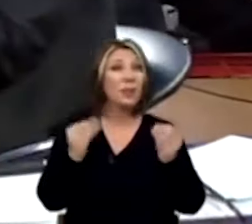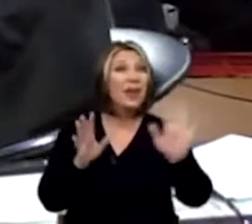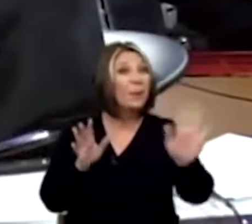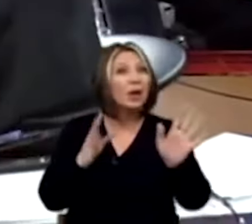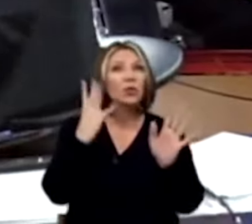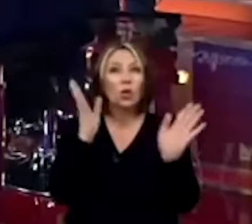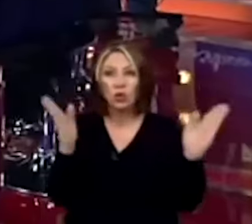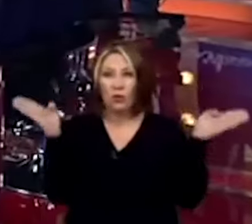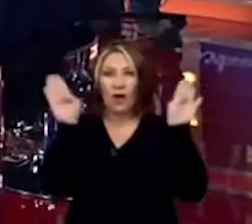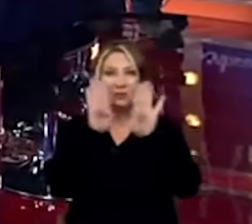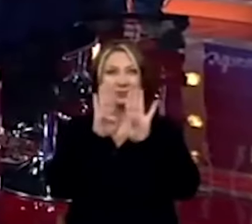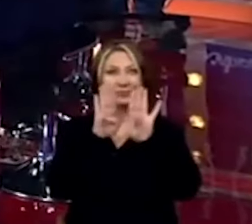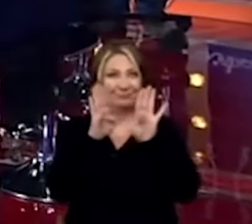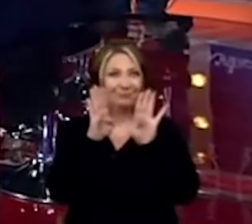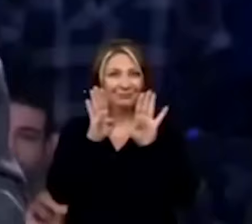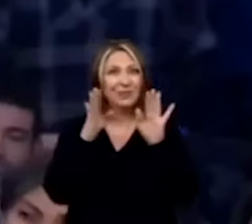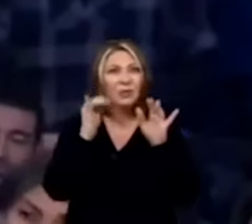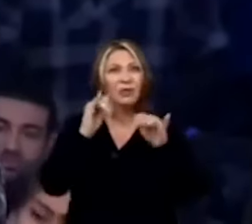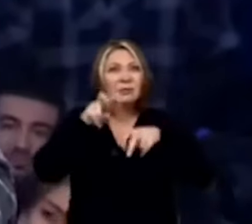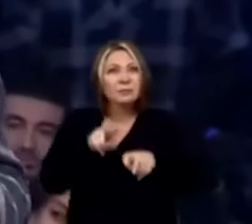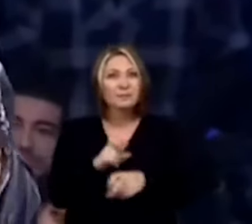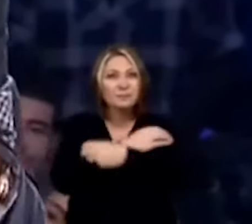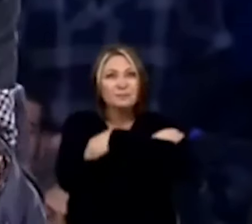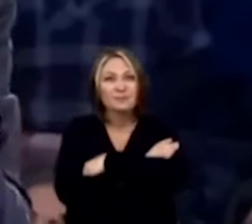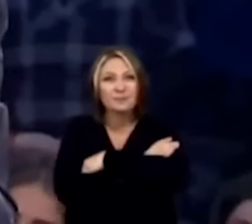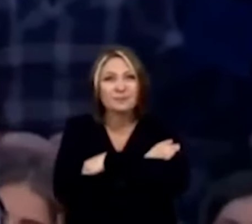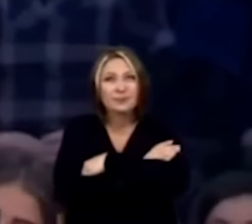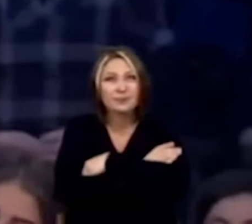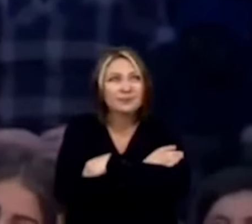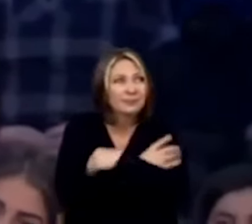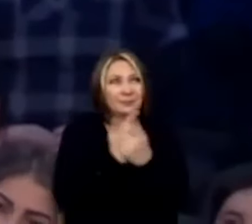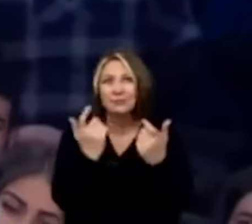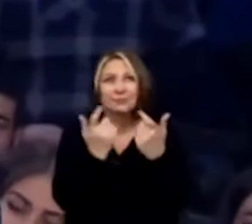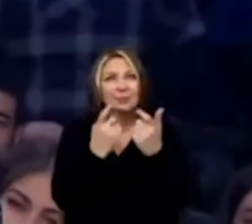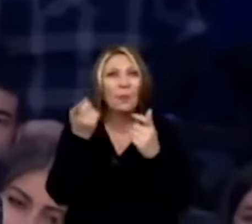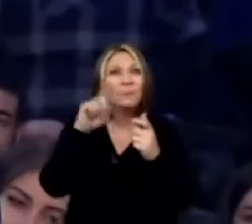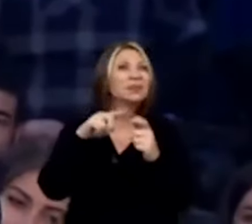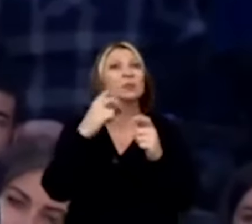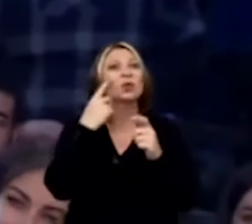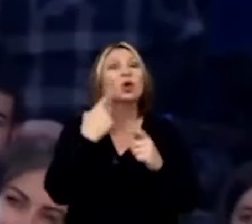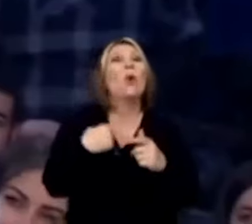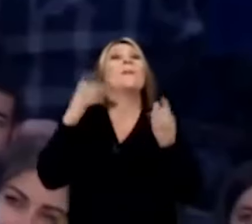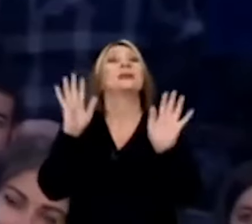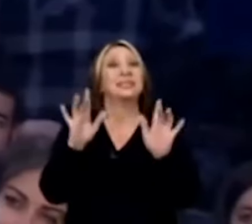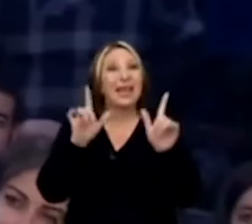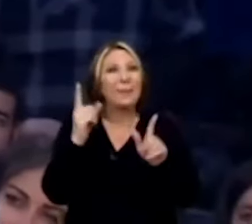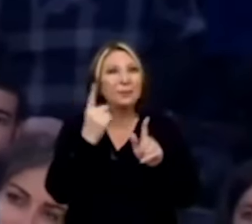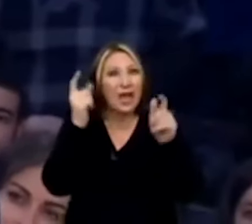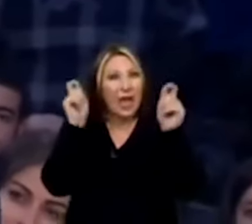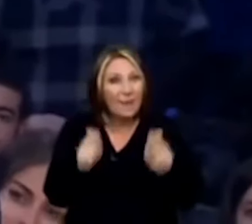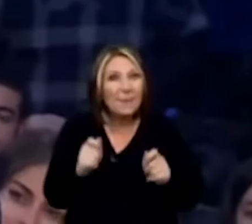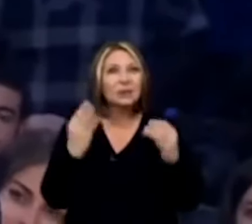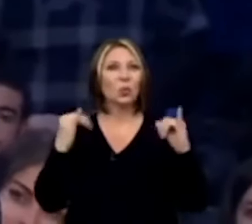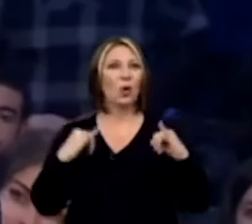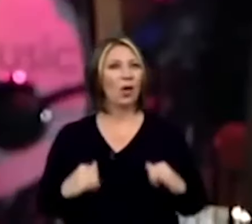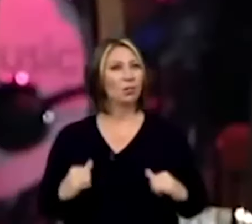bir 4 duvarın içine girmek ve klozetin üzerine oturmak ve o sırada başkalarının görmemesi gereken bir şeyi yapıyor